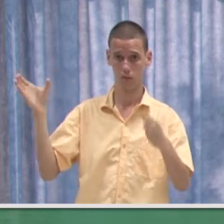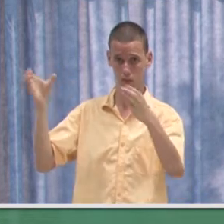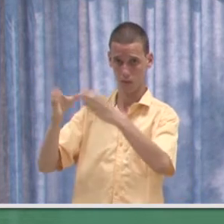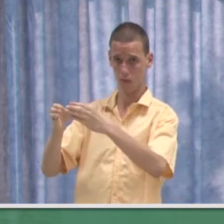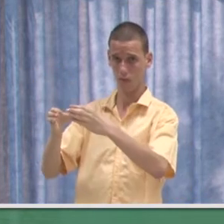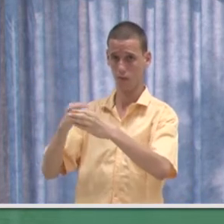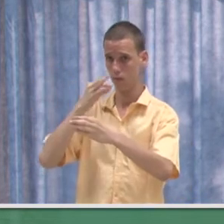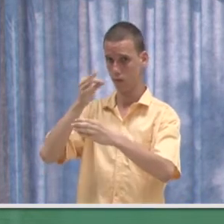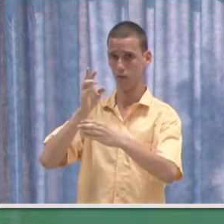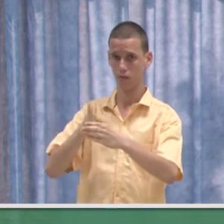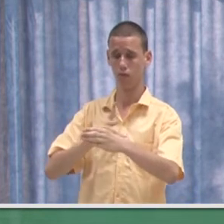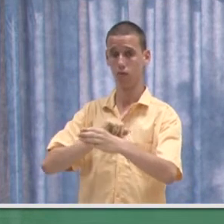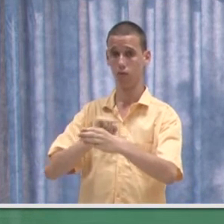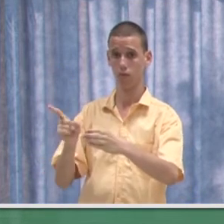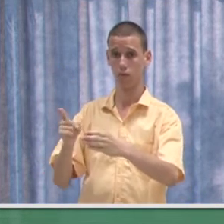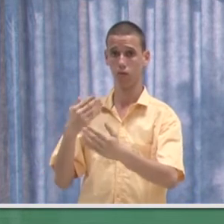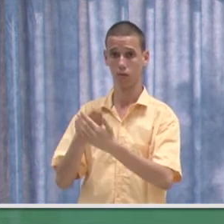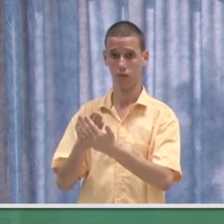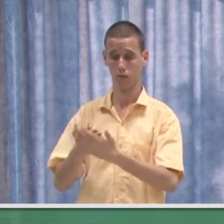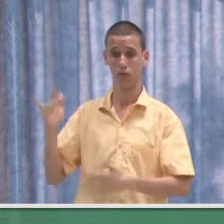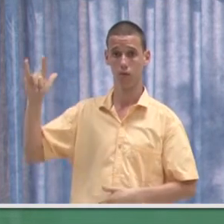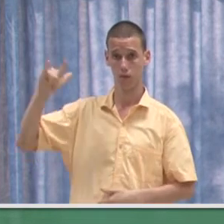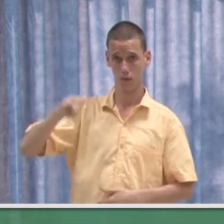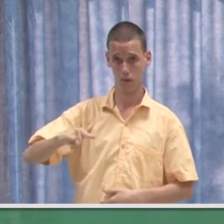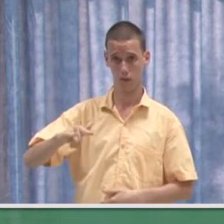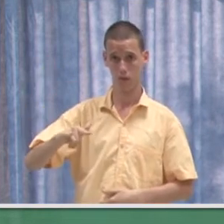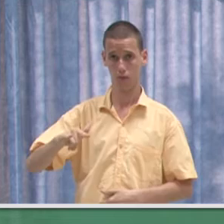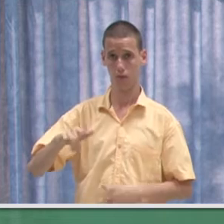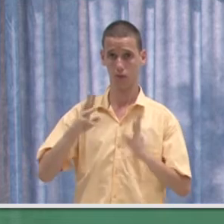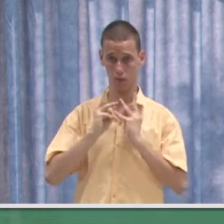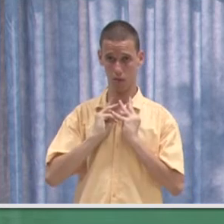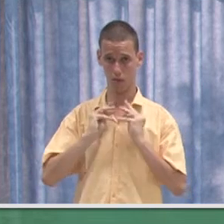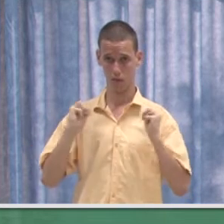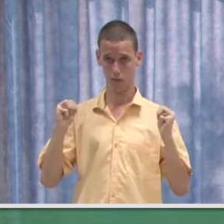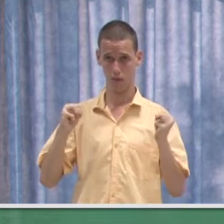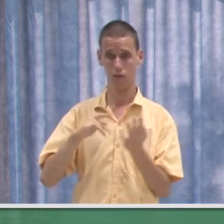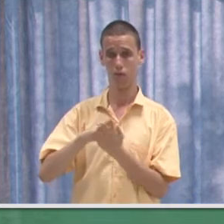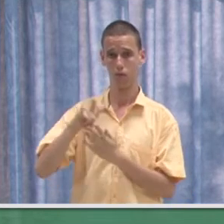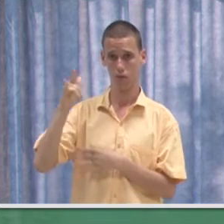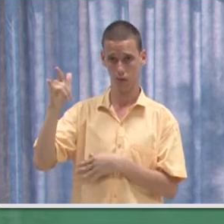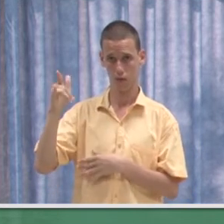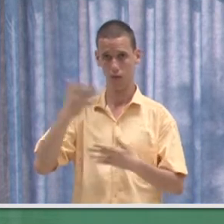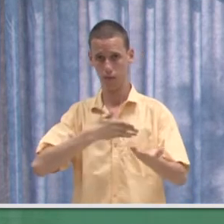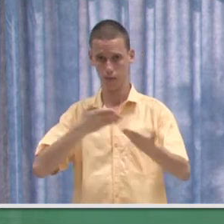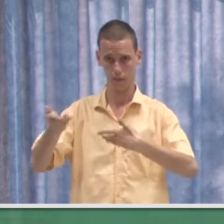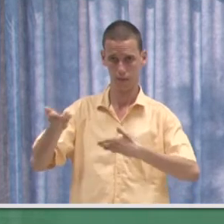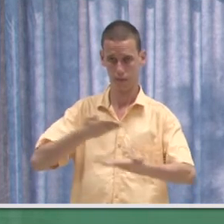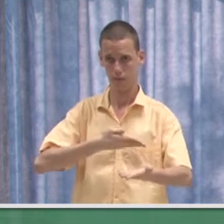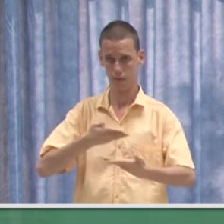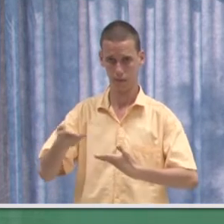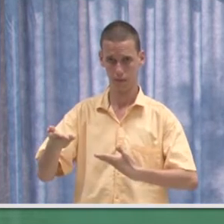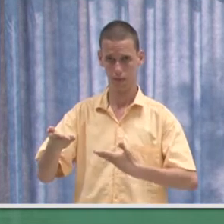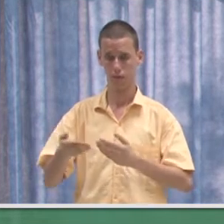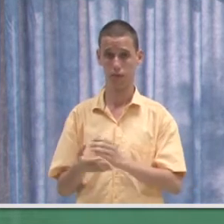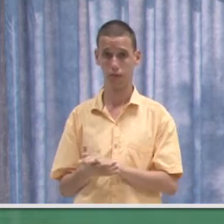ici. Et Foreign Affairs, ils nous linking arm avec Sri Lanka et India. Donc, après deux trois